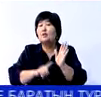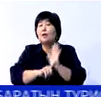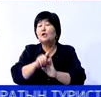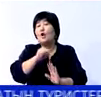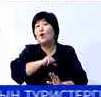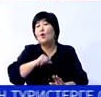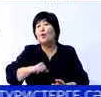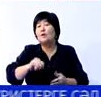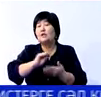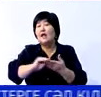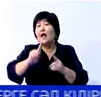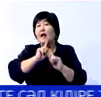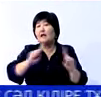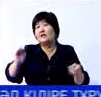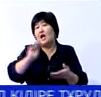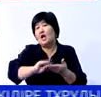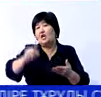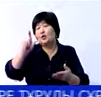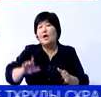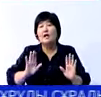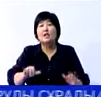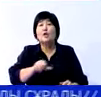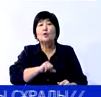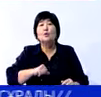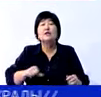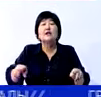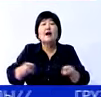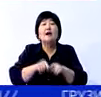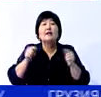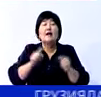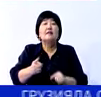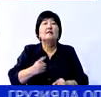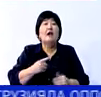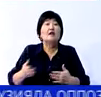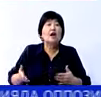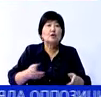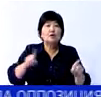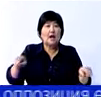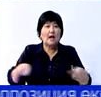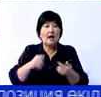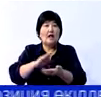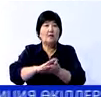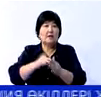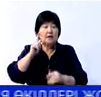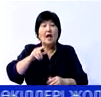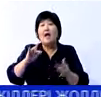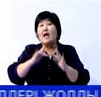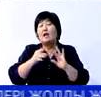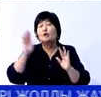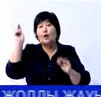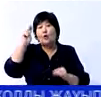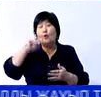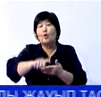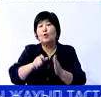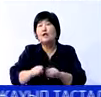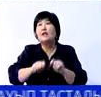өзіндік қолтаңбамен ашқан жазушы тек өзіне ғана тән дара жолды қалыптастыра білді. Электронды оқу залының